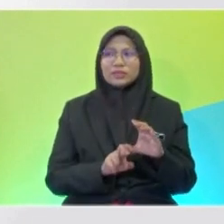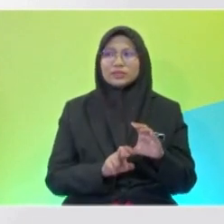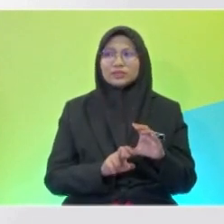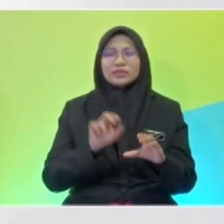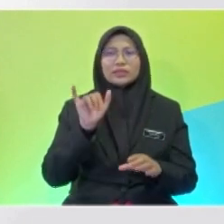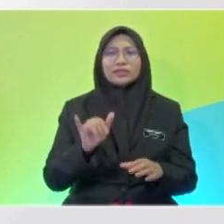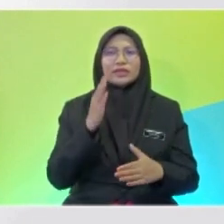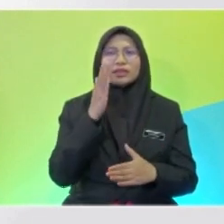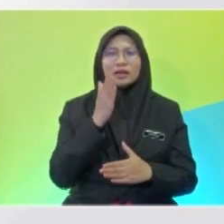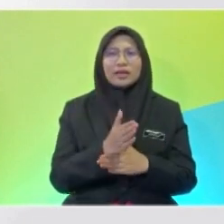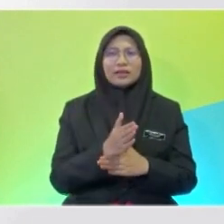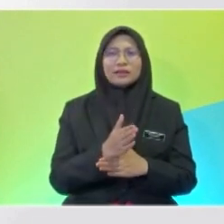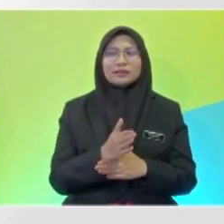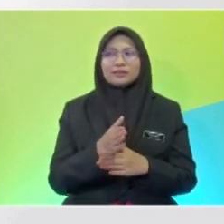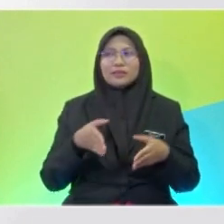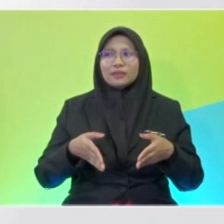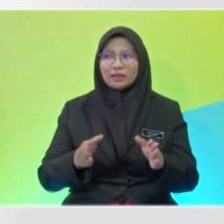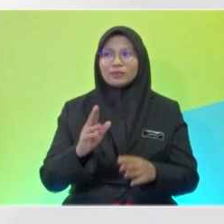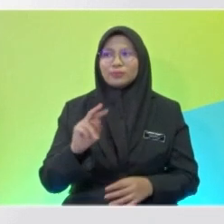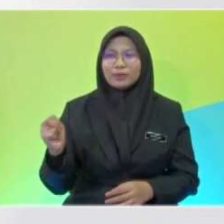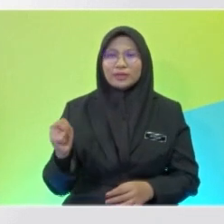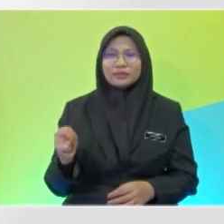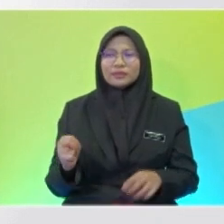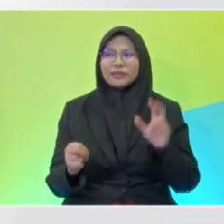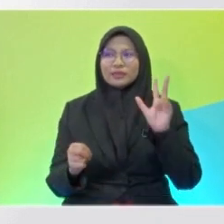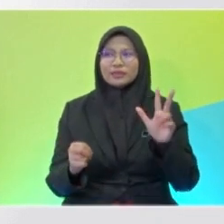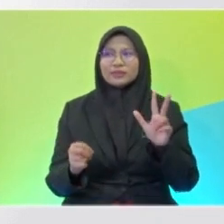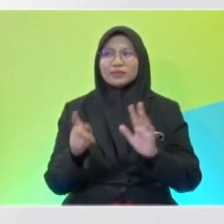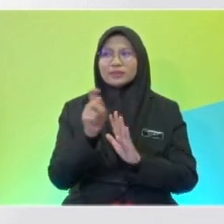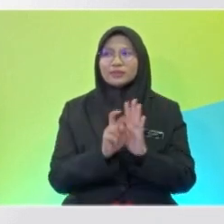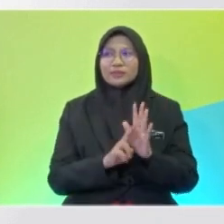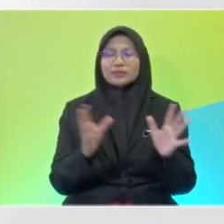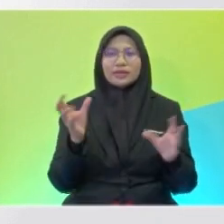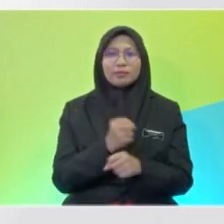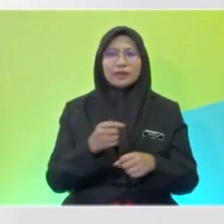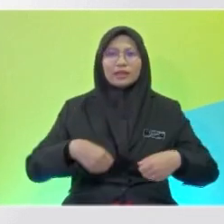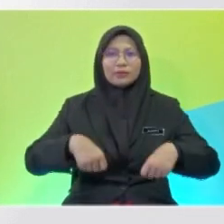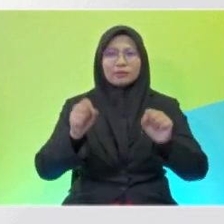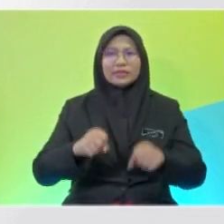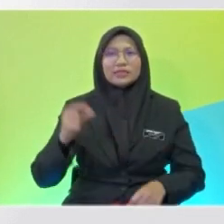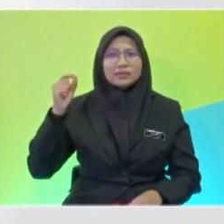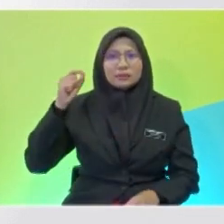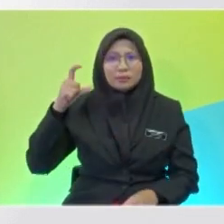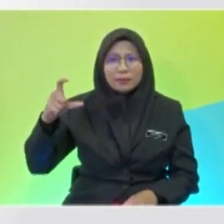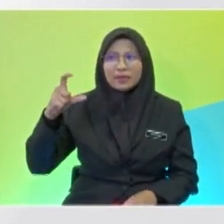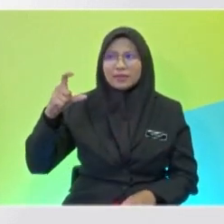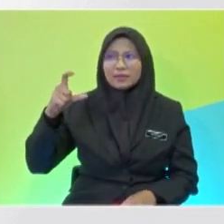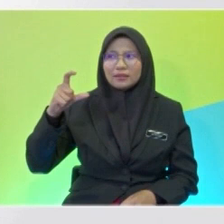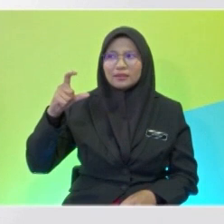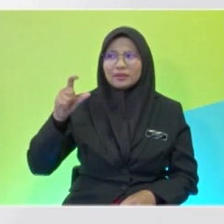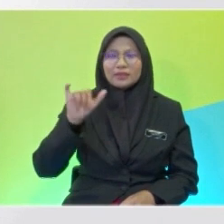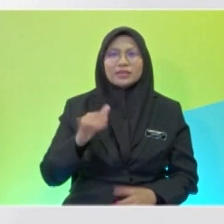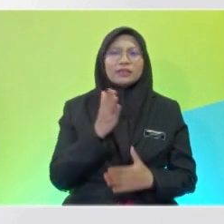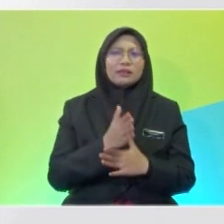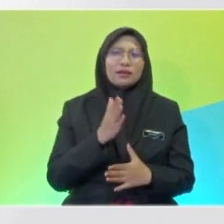dan yang ketiga terdapat permaidani tebal yang mungkin mengganggu pergerakan warga emas namun sekiranya jawaban lain yang diberikan oleh